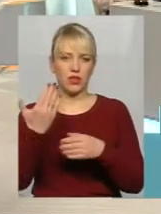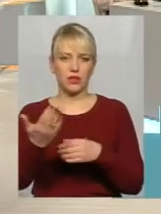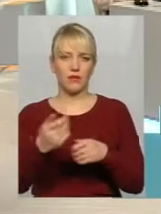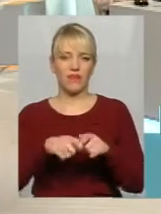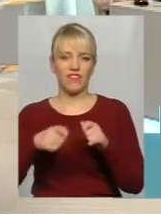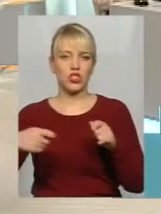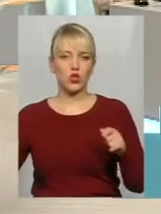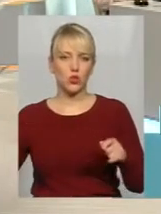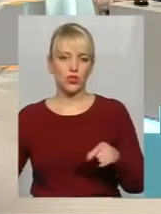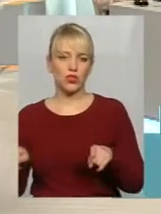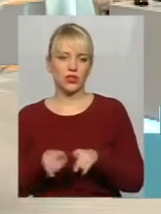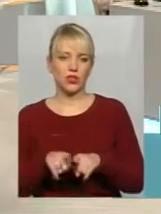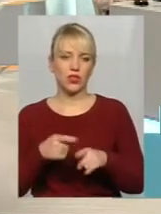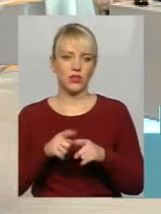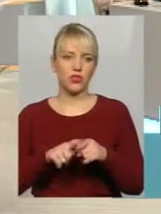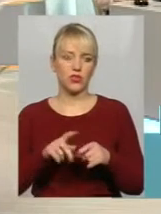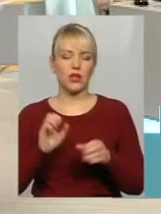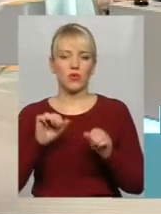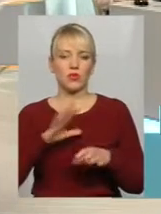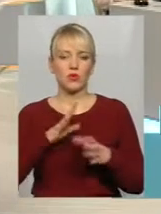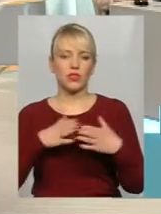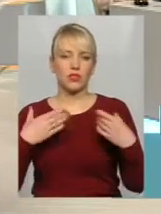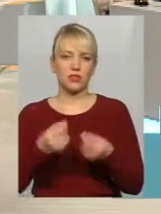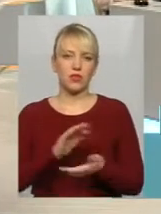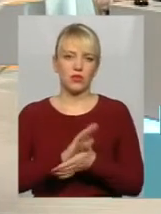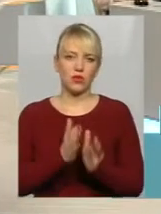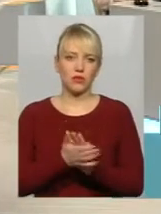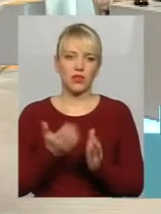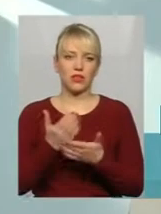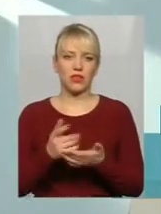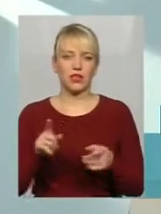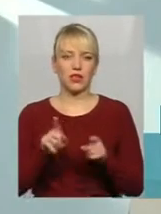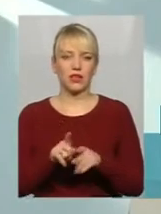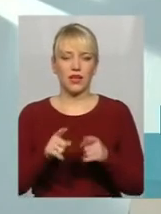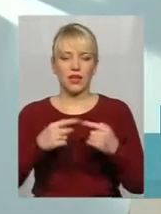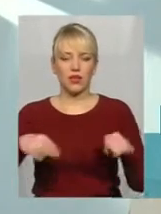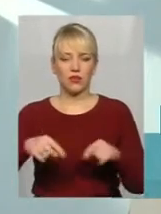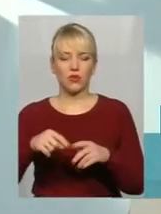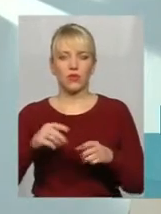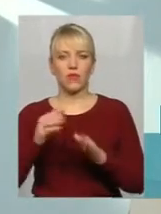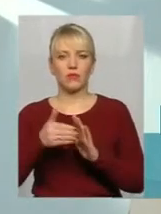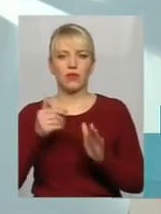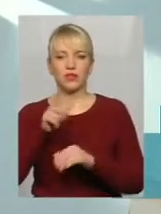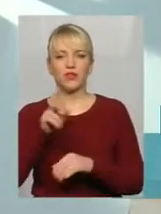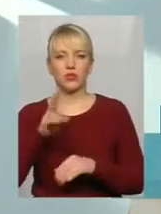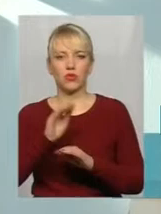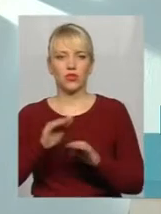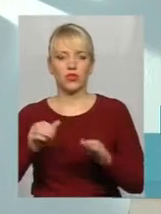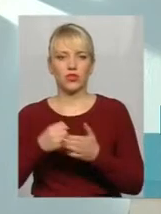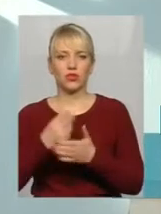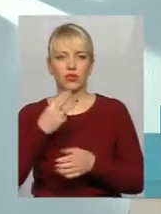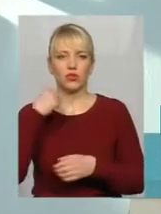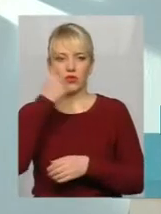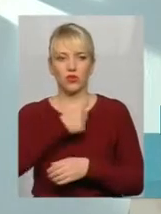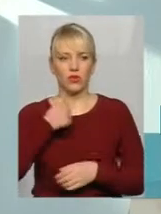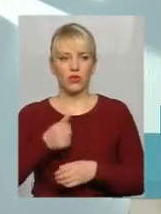є види відстрочки, це за сімейними обставинами, певна категорія призивників, які мають дітей віком до 3 років.